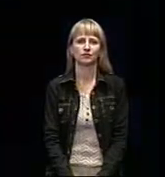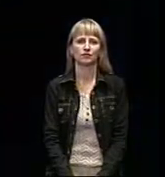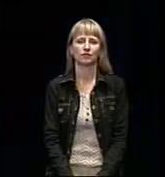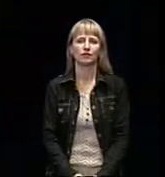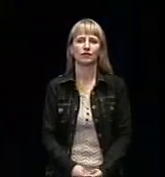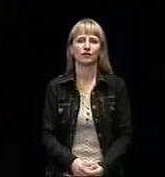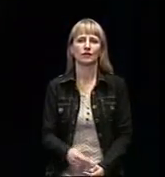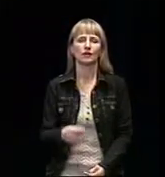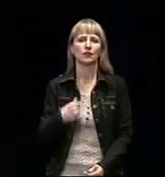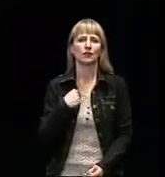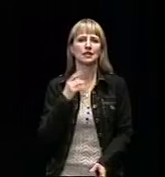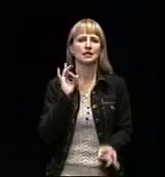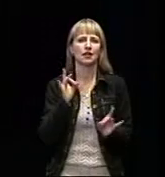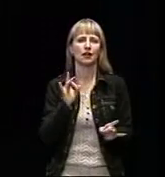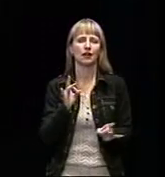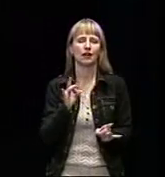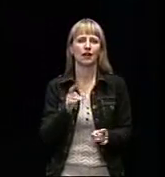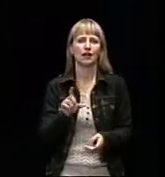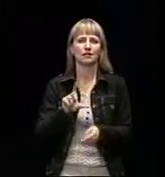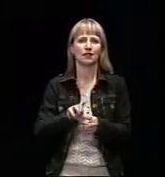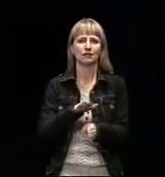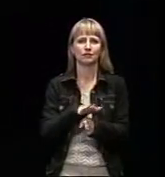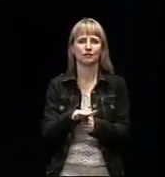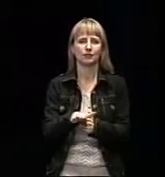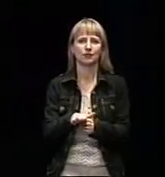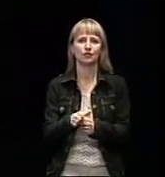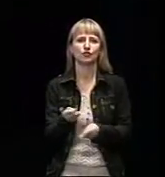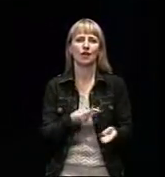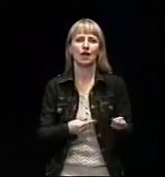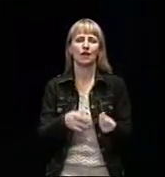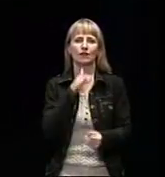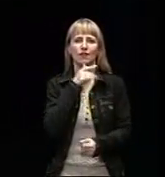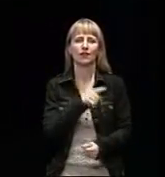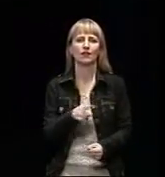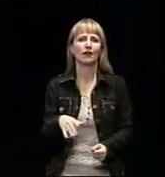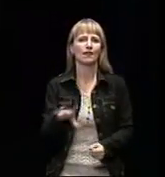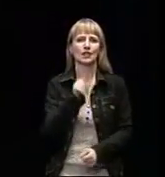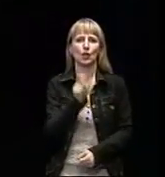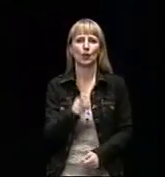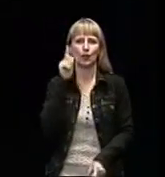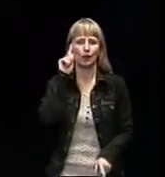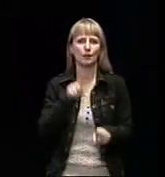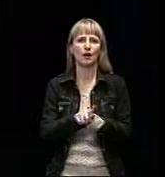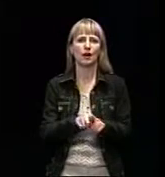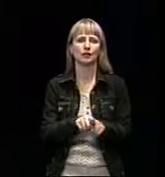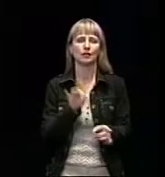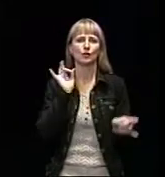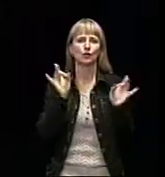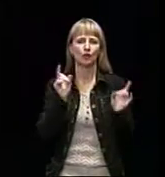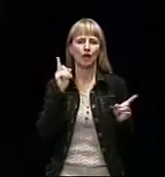Човни за край, як келих повні, чарівна мить, всі люди, браття, лунає грім,